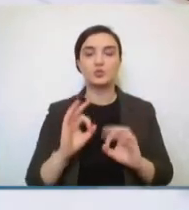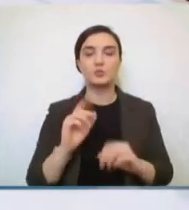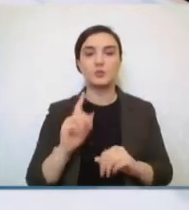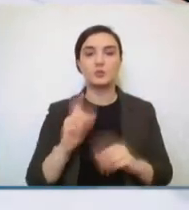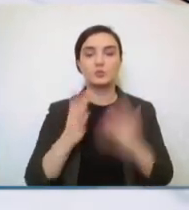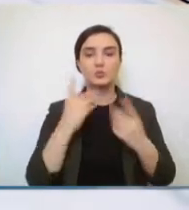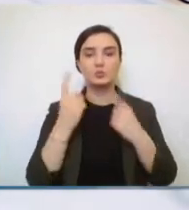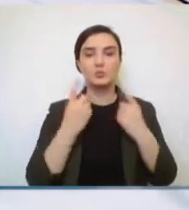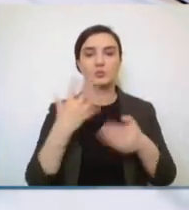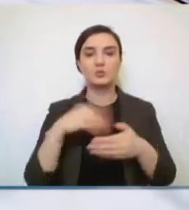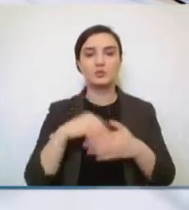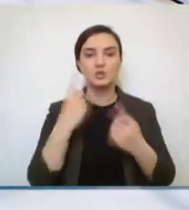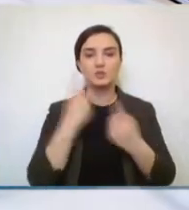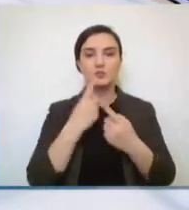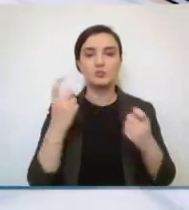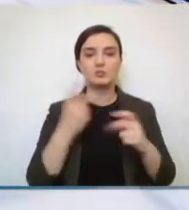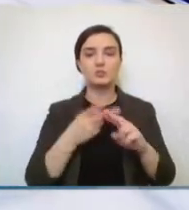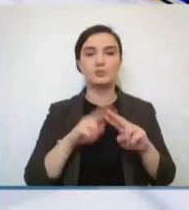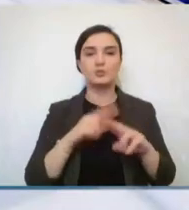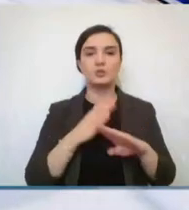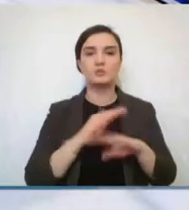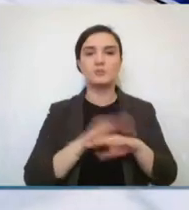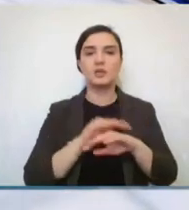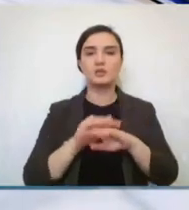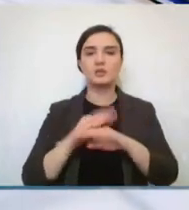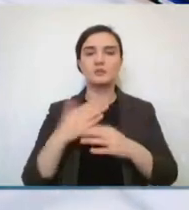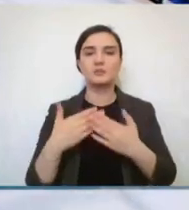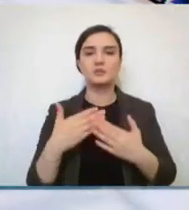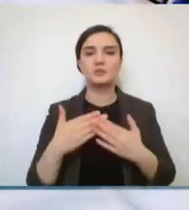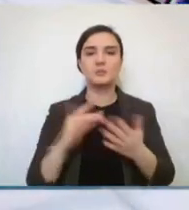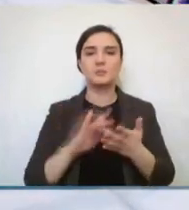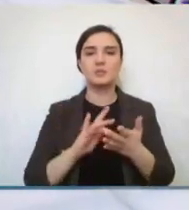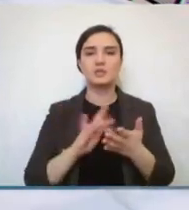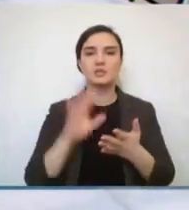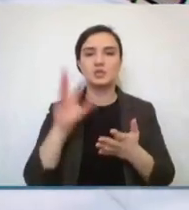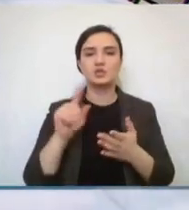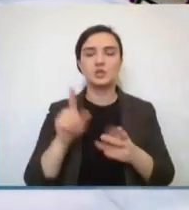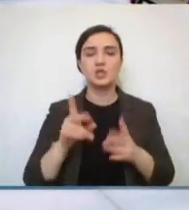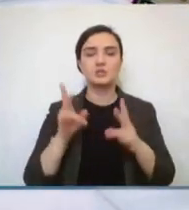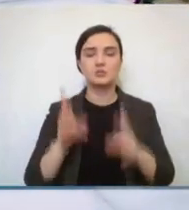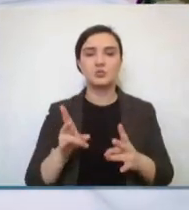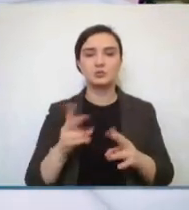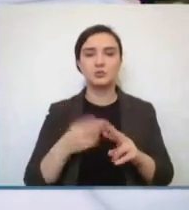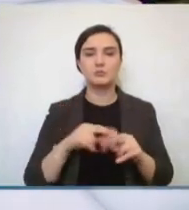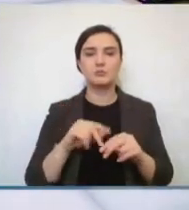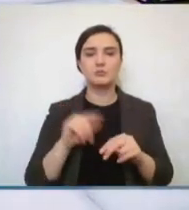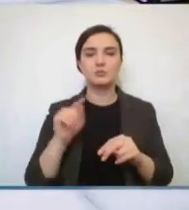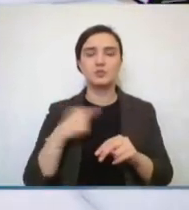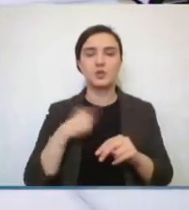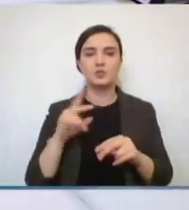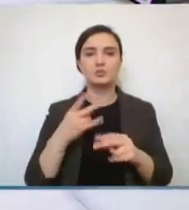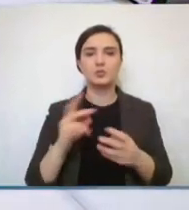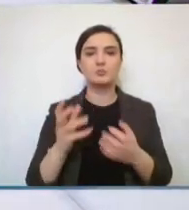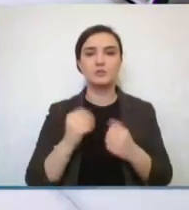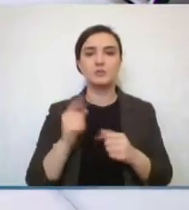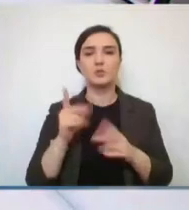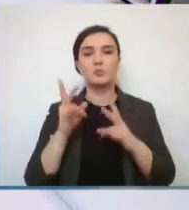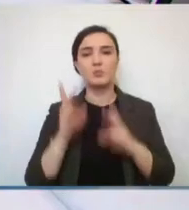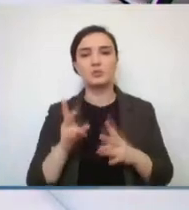მოწოდებულია ფაქტები, მაგალითად სიტყვაზე ბრაზილიაში რაღაც მოხდა, მე ეს არ უნდა მივიღო რომ მოხდა, ან არ უნდა მივიღო რომ